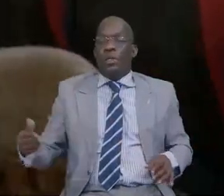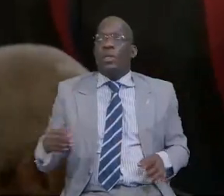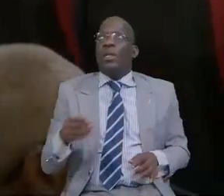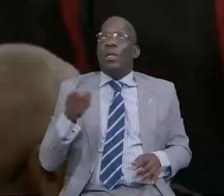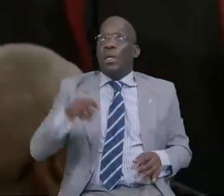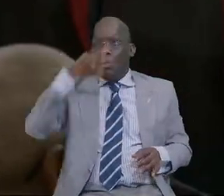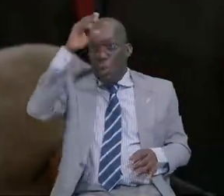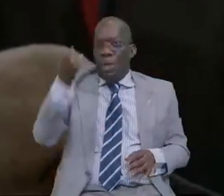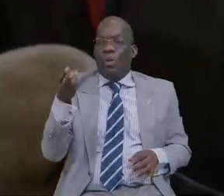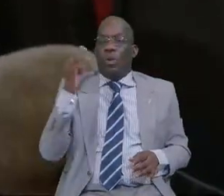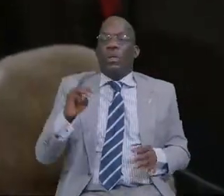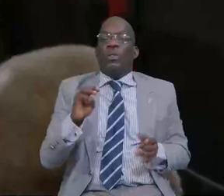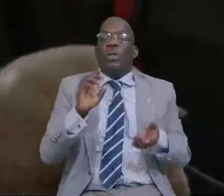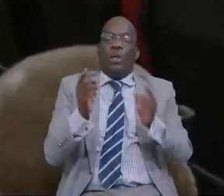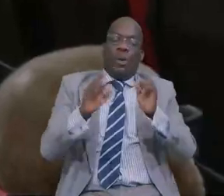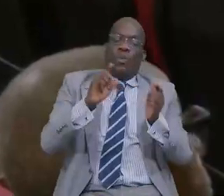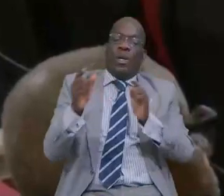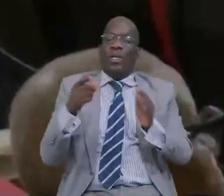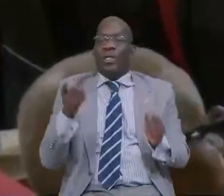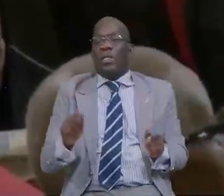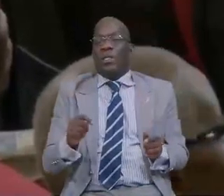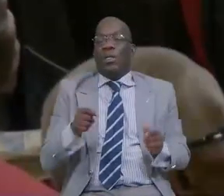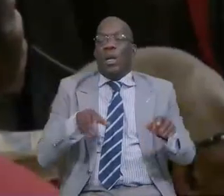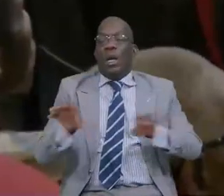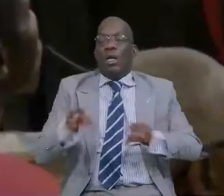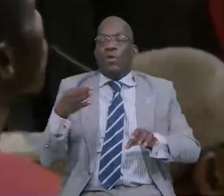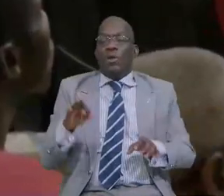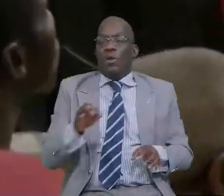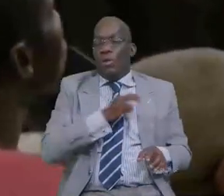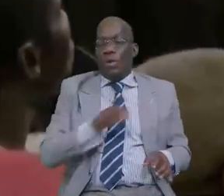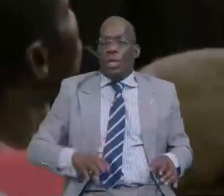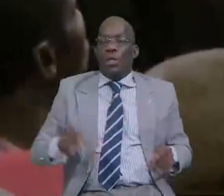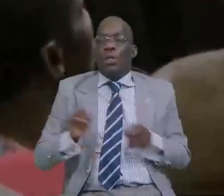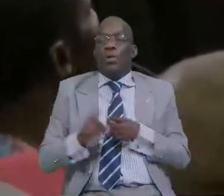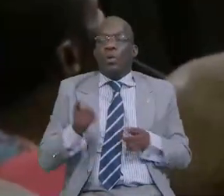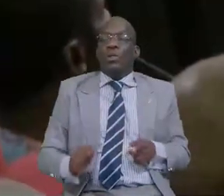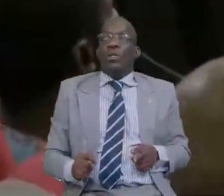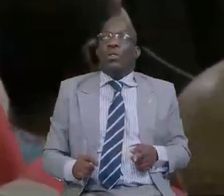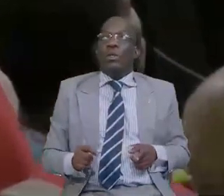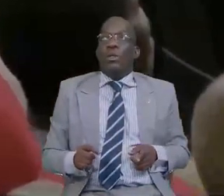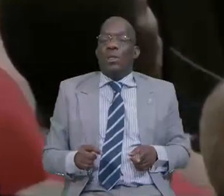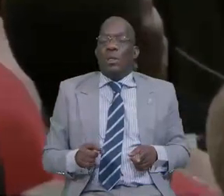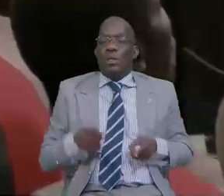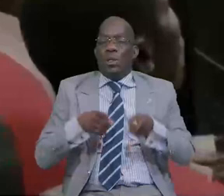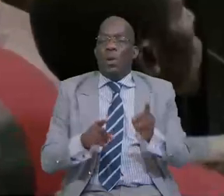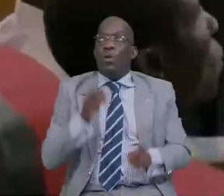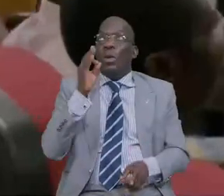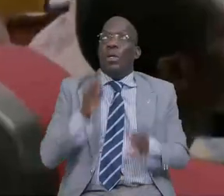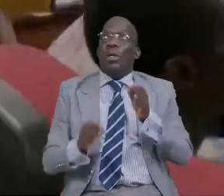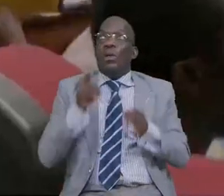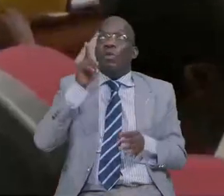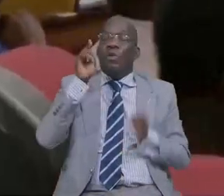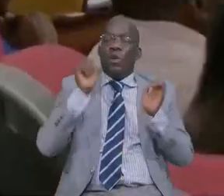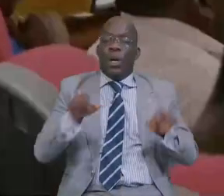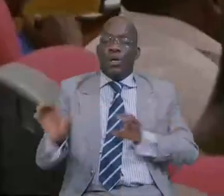limitait les activités de Christ à l'échec de ses disciples. Si tu peux faire quelque